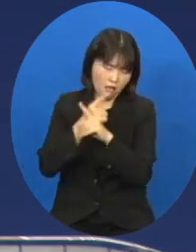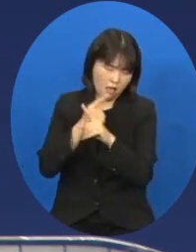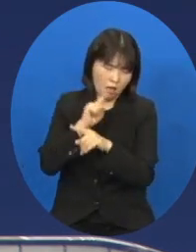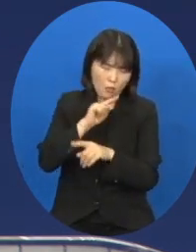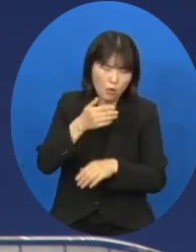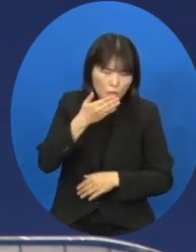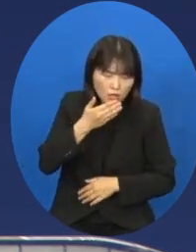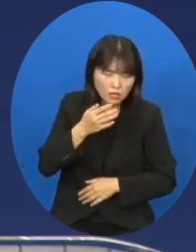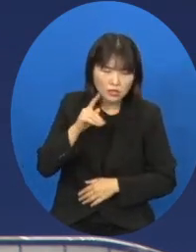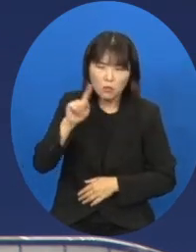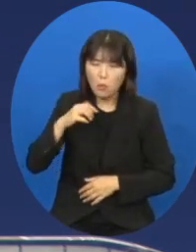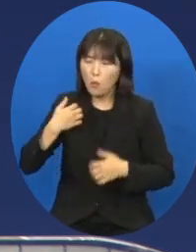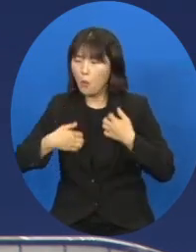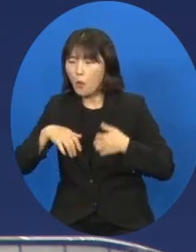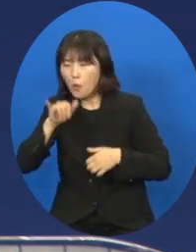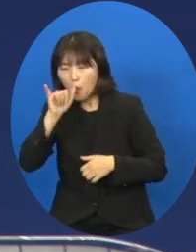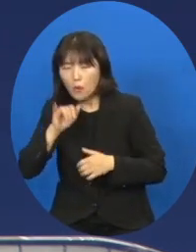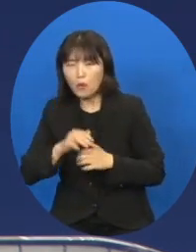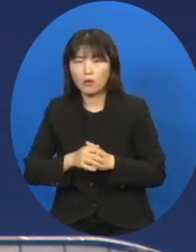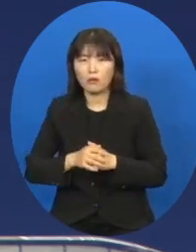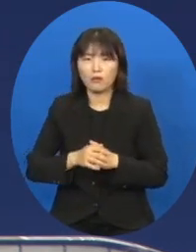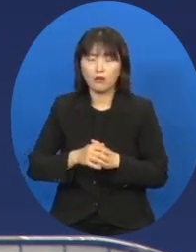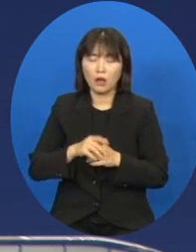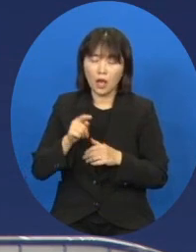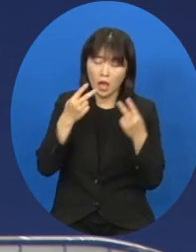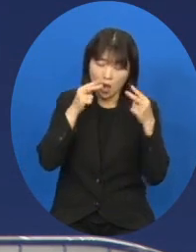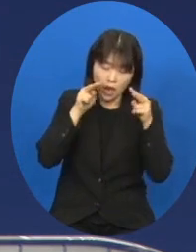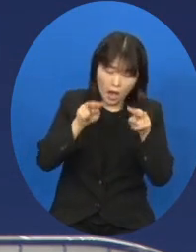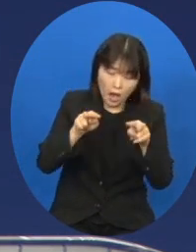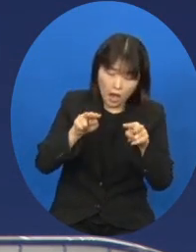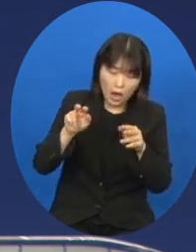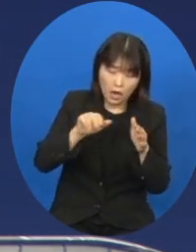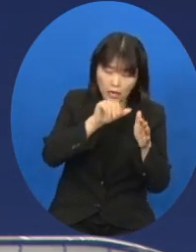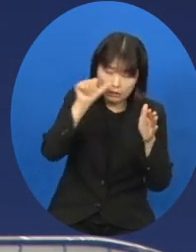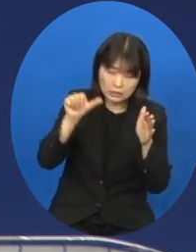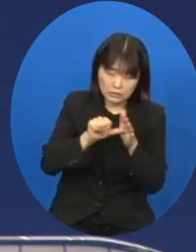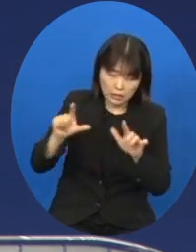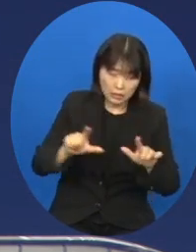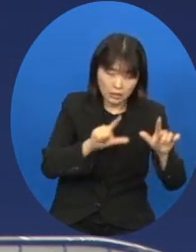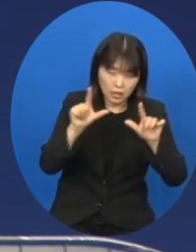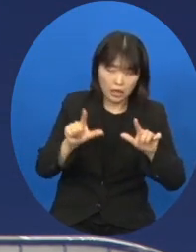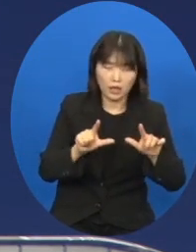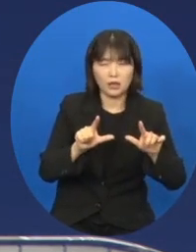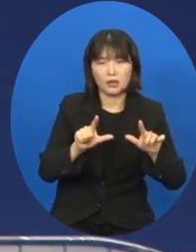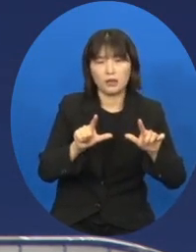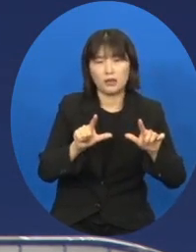먹을까, 어디가 재미있을까, 이렇게만 바라보고 사는 인생을 사니까